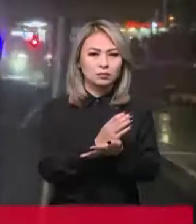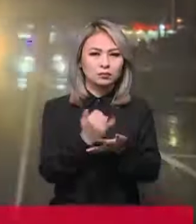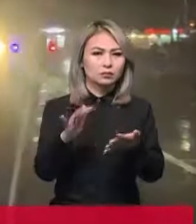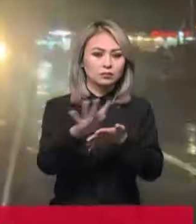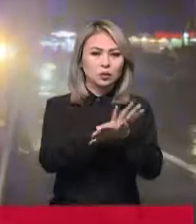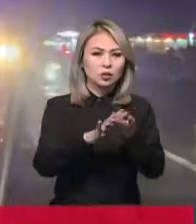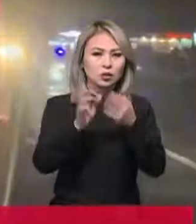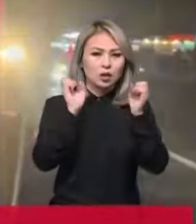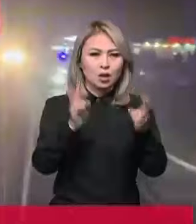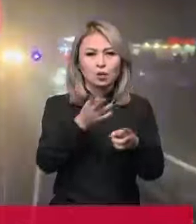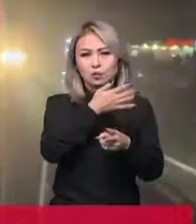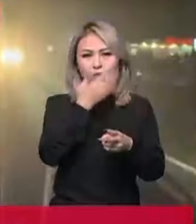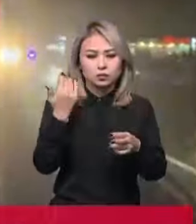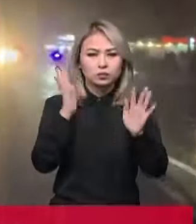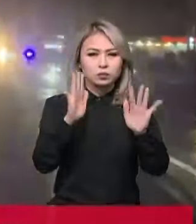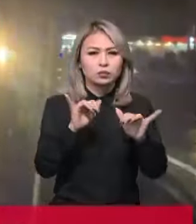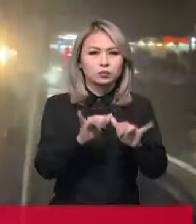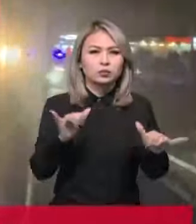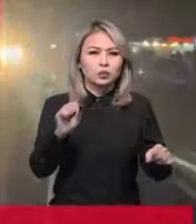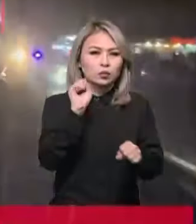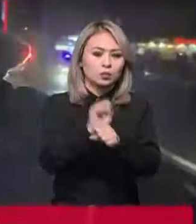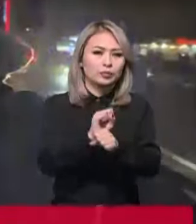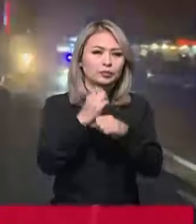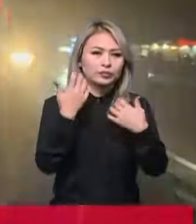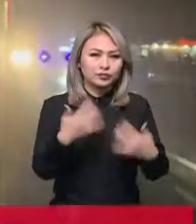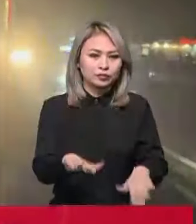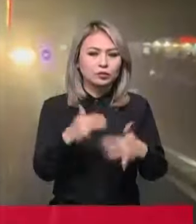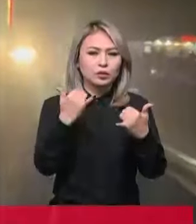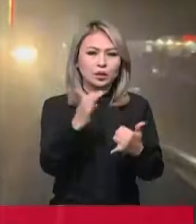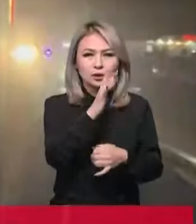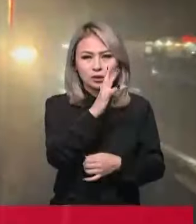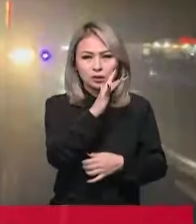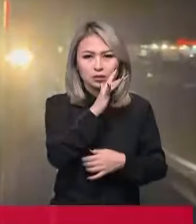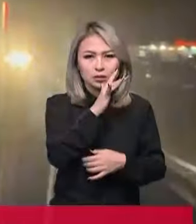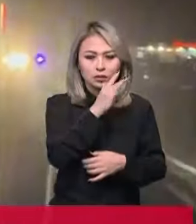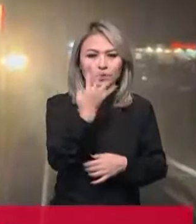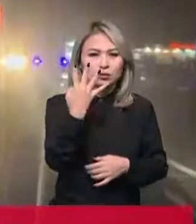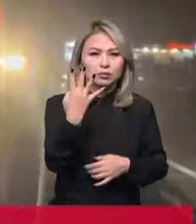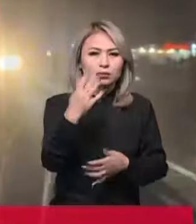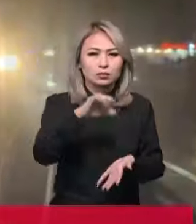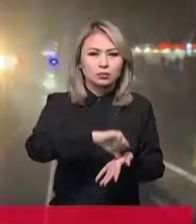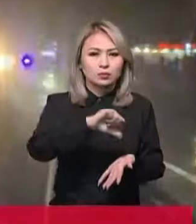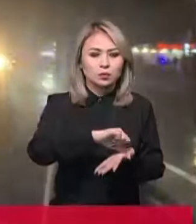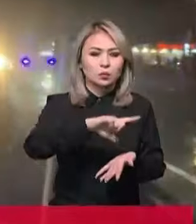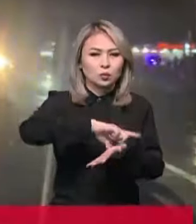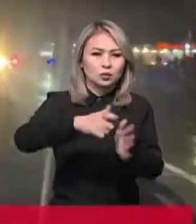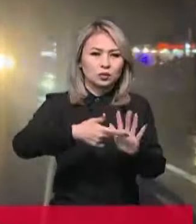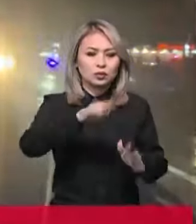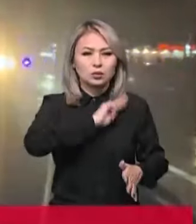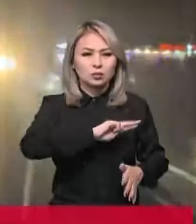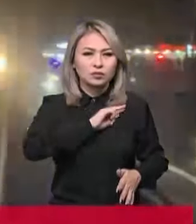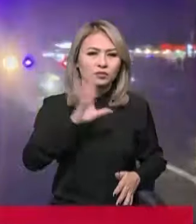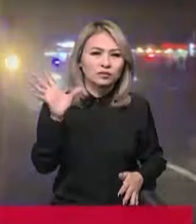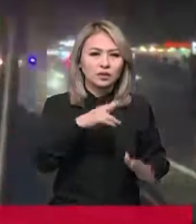қауіп жоқ. Өрттің таралуы тоқтатылды. Қазіргі таңда 4 жангерлик участогу жумуш жасоодо